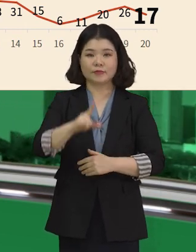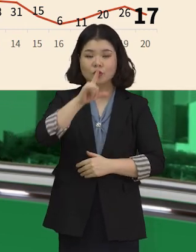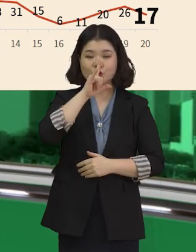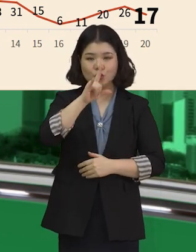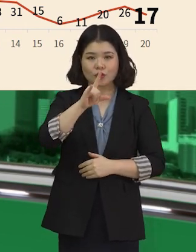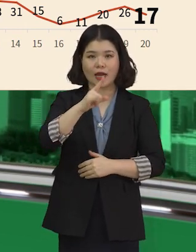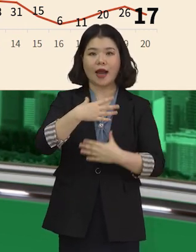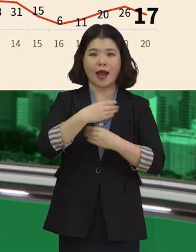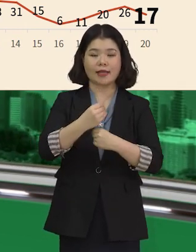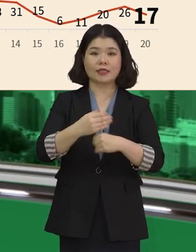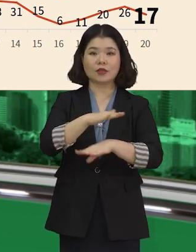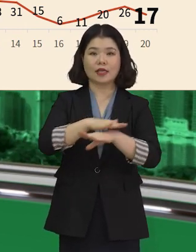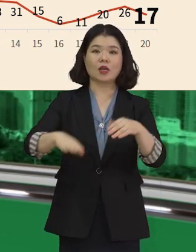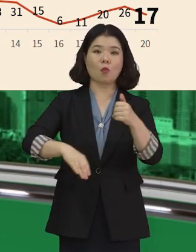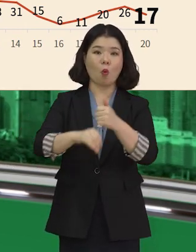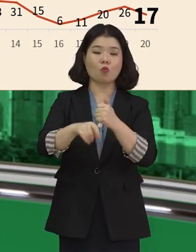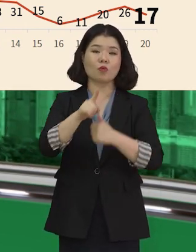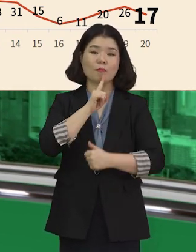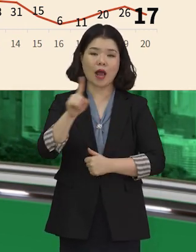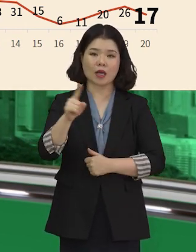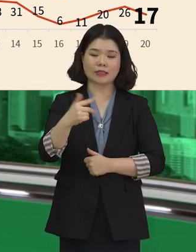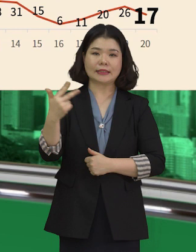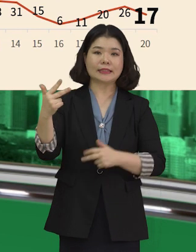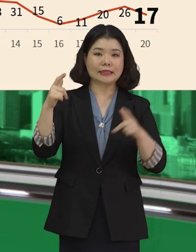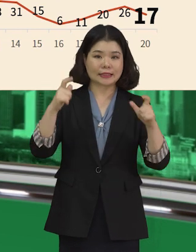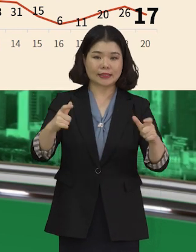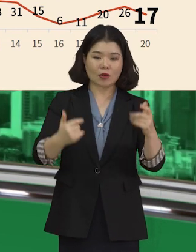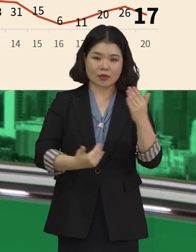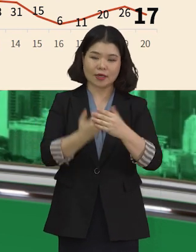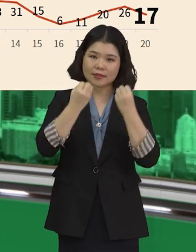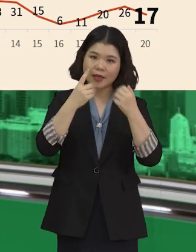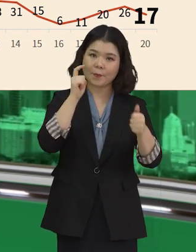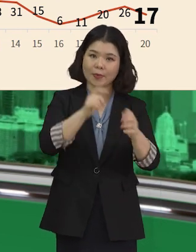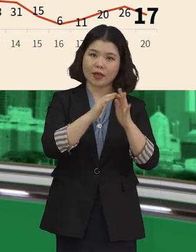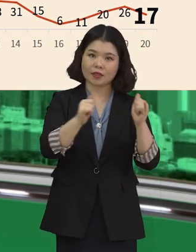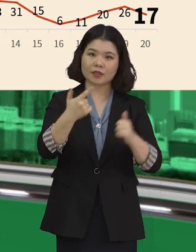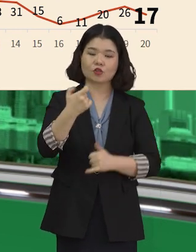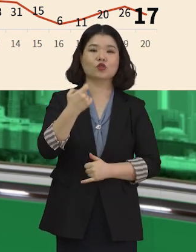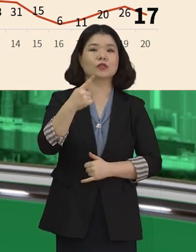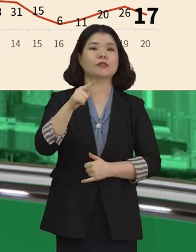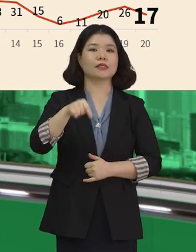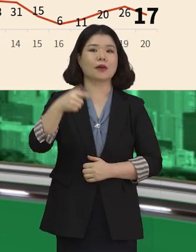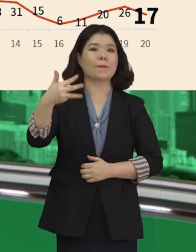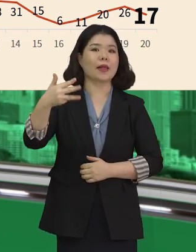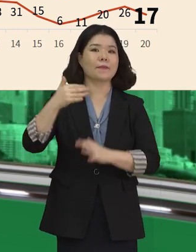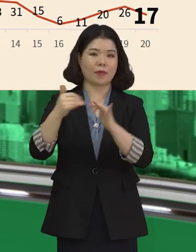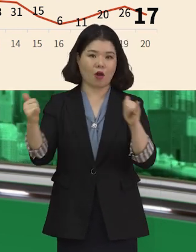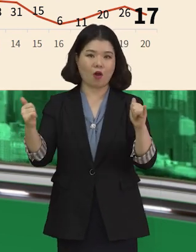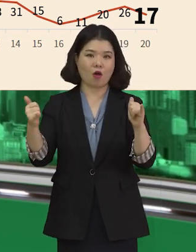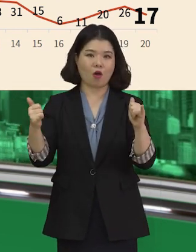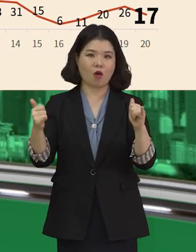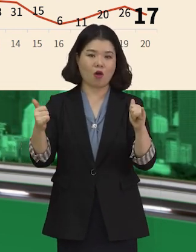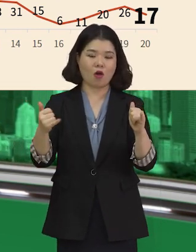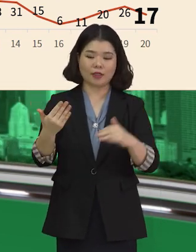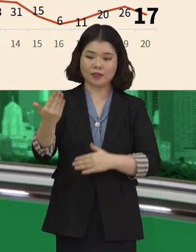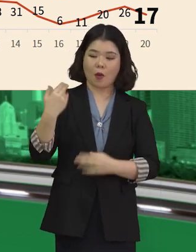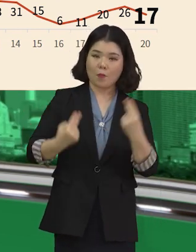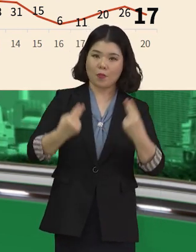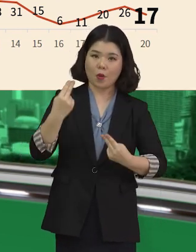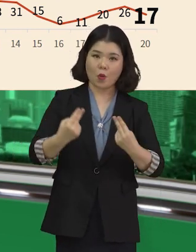중앙재난안전대책본부에 따르면 지난 2주간 지역 발생 하루 평균 신규 확진자는 61.8명으로